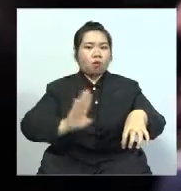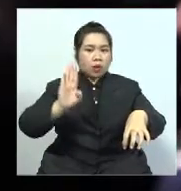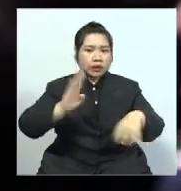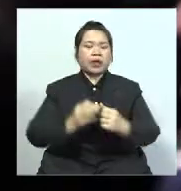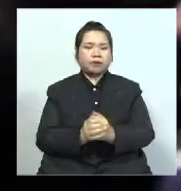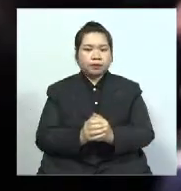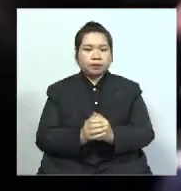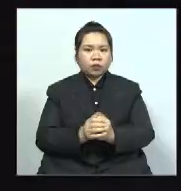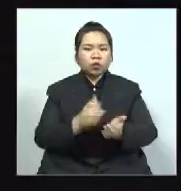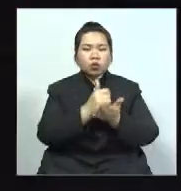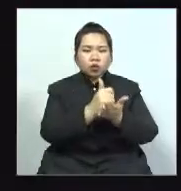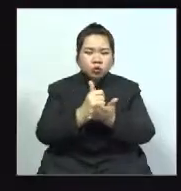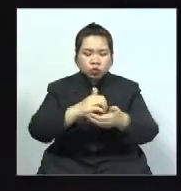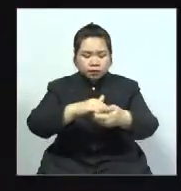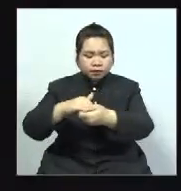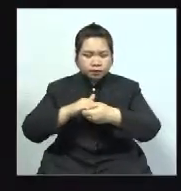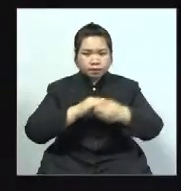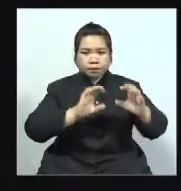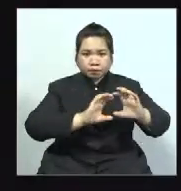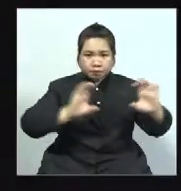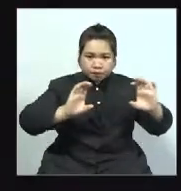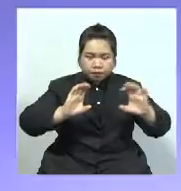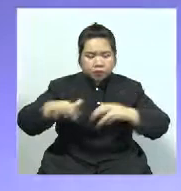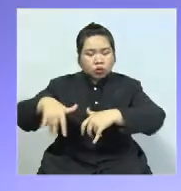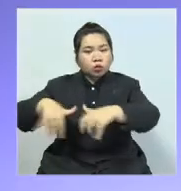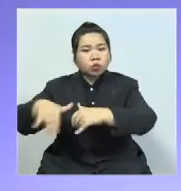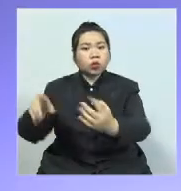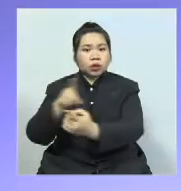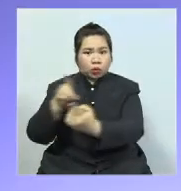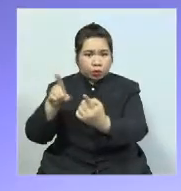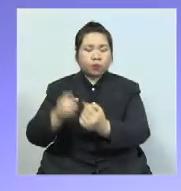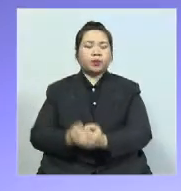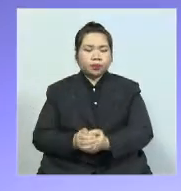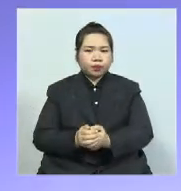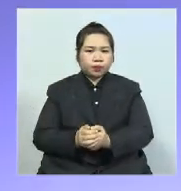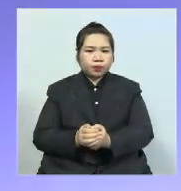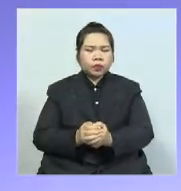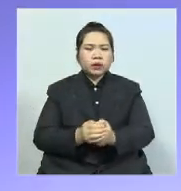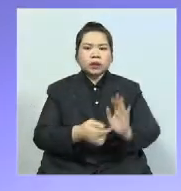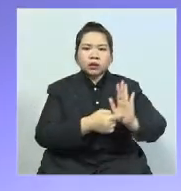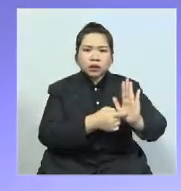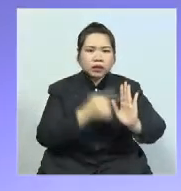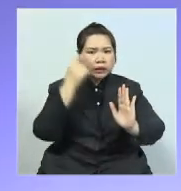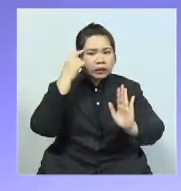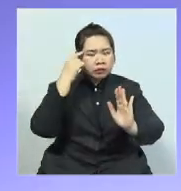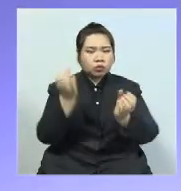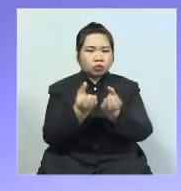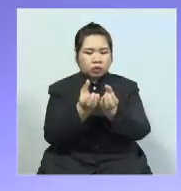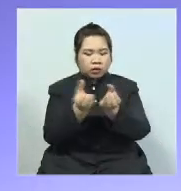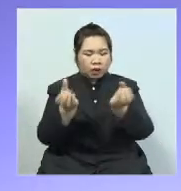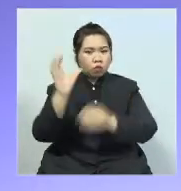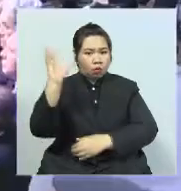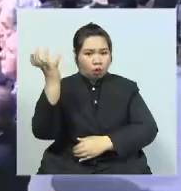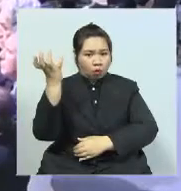นเครื่องมือในการเสริมสร้างความร่วมมือระหว่างภาครัฐกับภาคประชาสังคมในการร่วมเสนอแนวทางธรรมาภิบาลโลกรูปแบบ